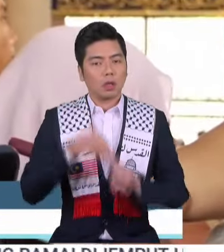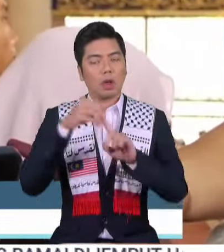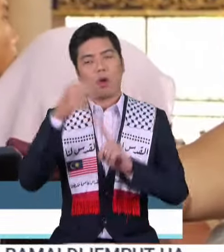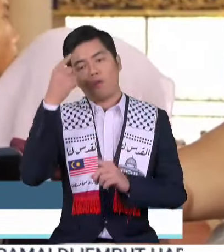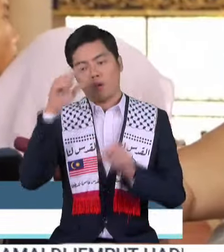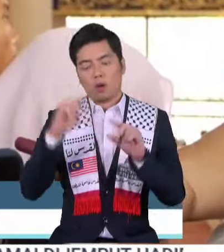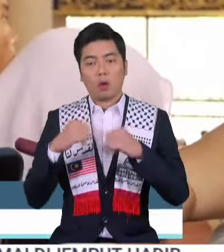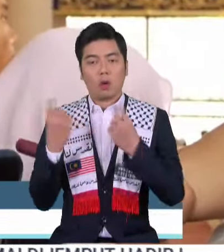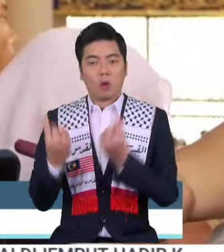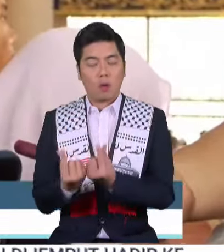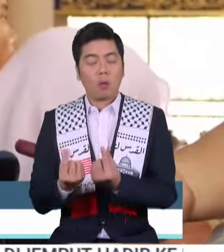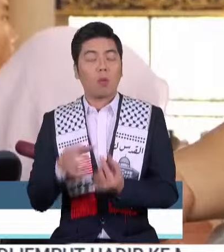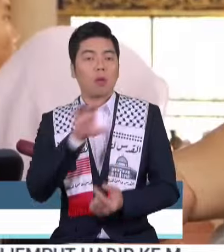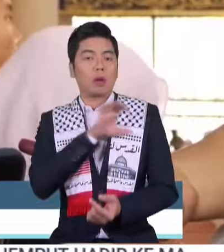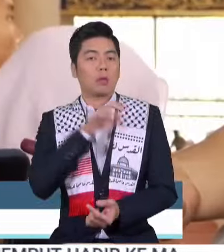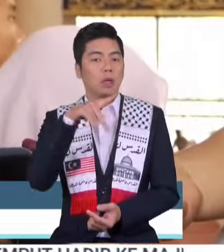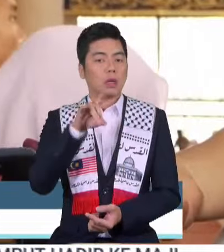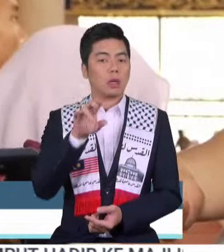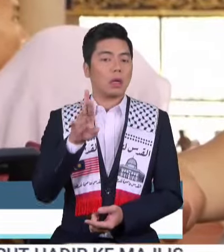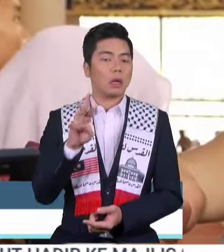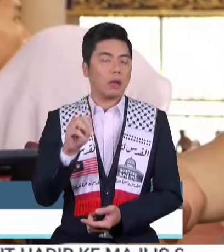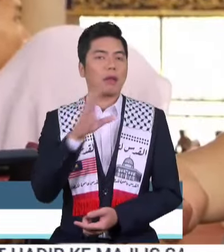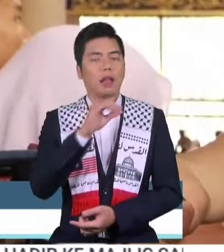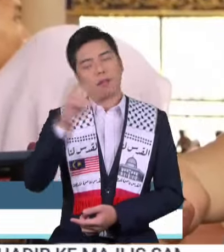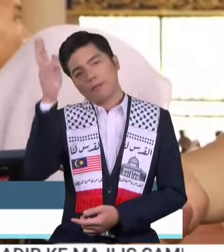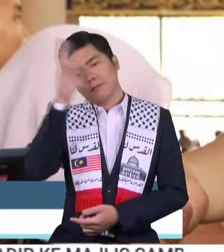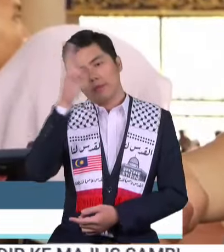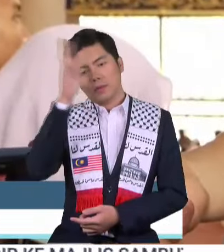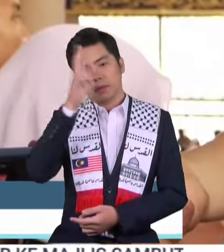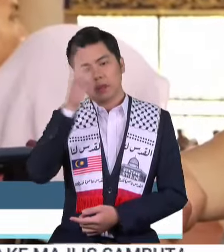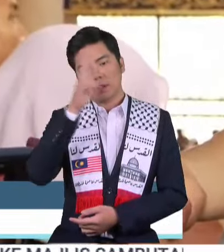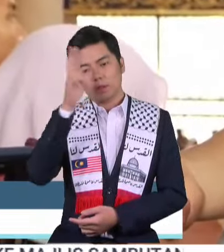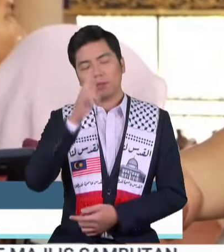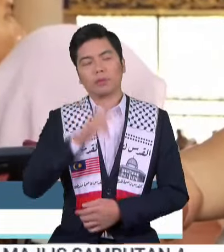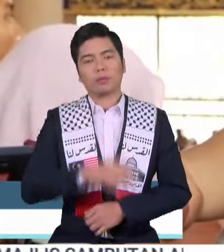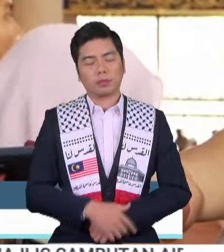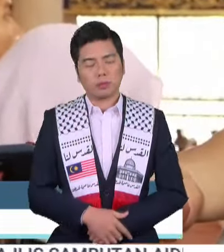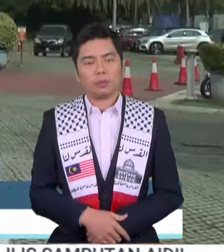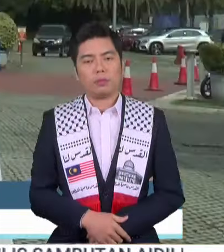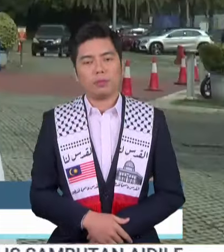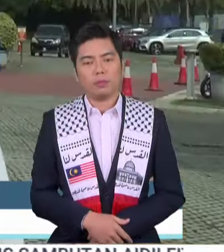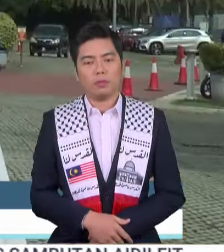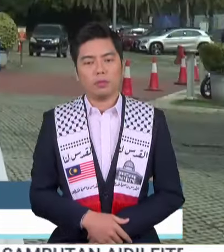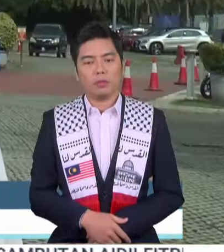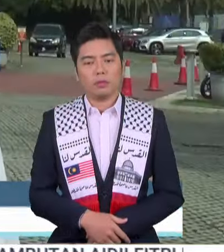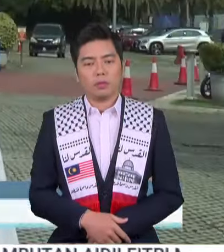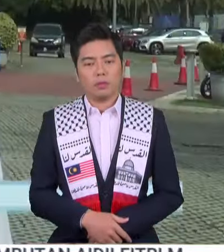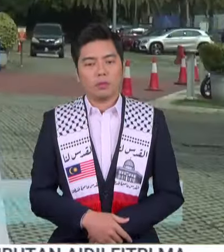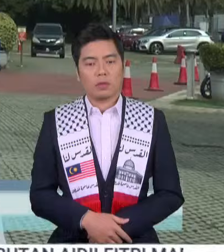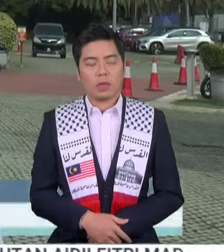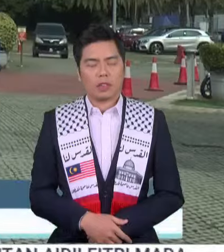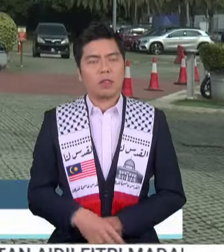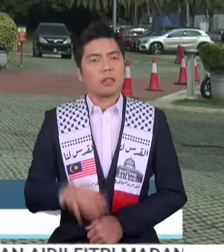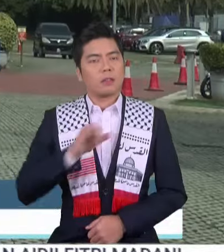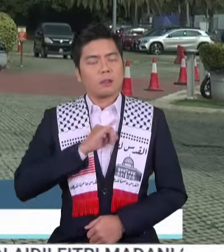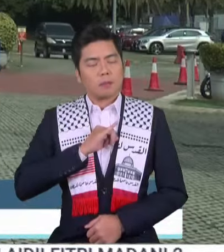untuk pasukan polis diraja Malaysia dan juga pada kerjaan pada masa tersebut itu. Sebagai